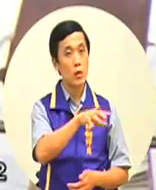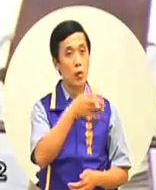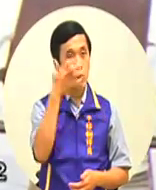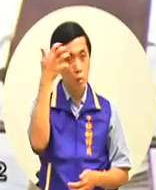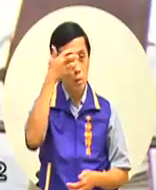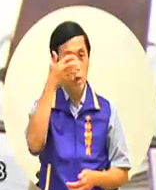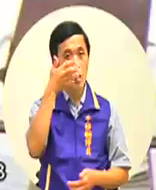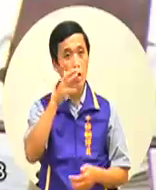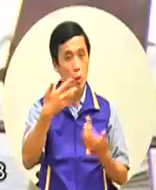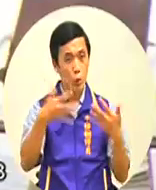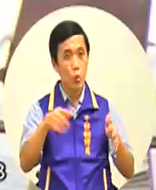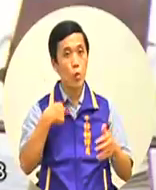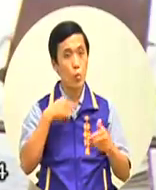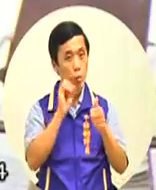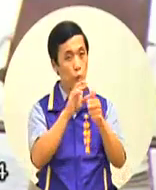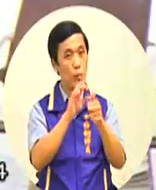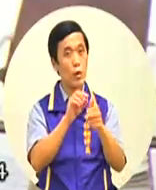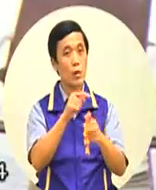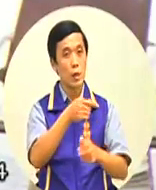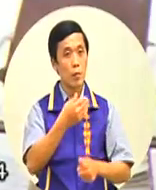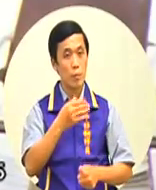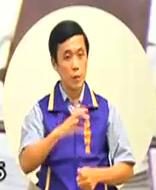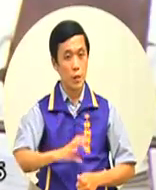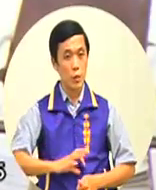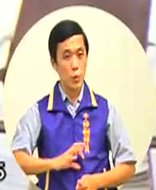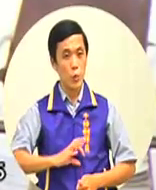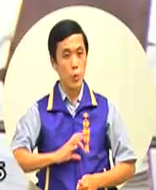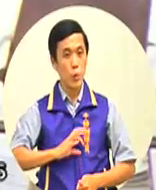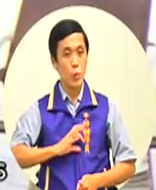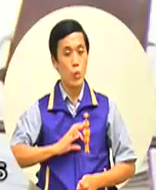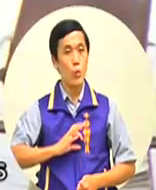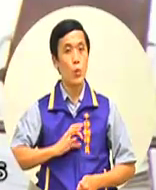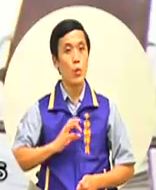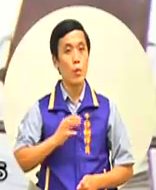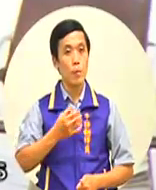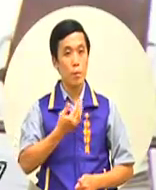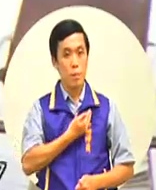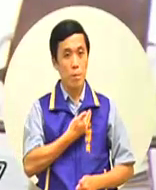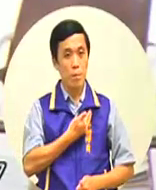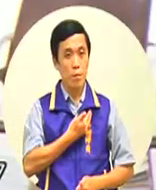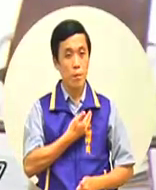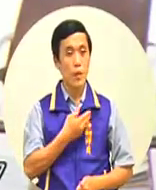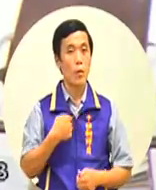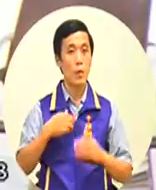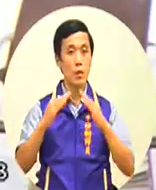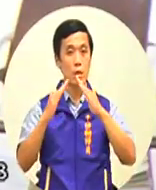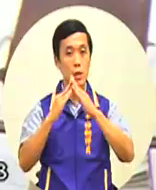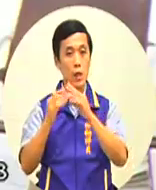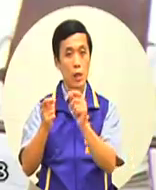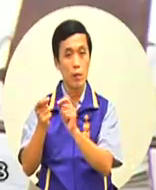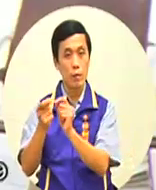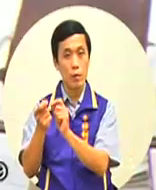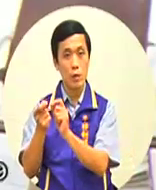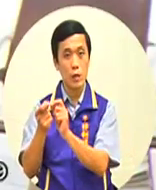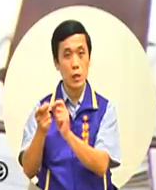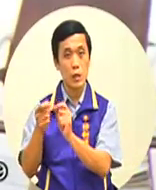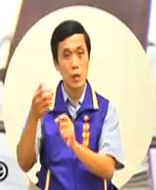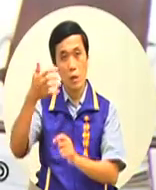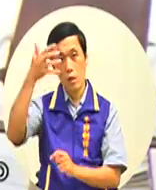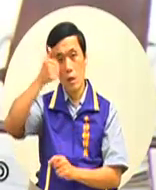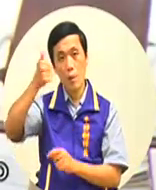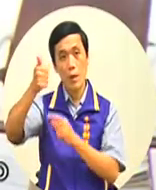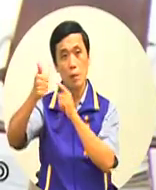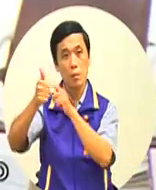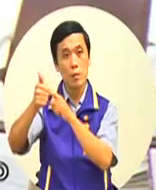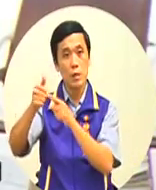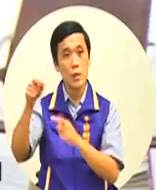听吼，伊来讲他憋尿，啊憋尿憋得不行，哇，我感觉讲伫咱厝边的诶一挂迄个啊老板吼，啊伊感觉